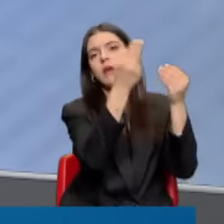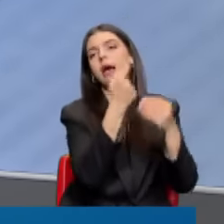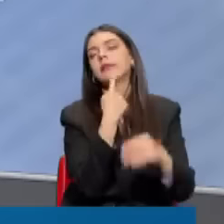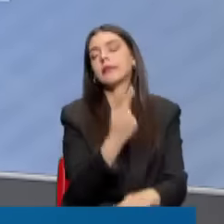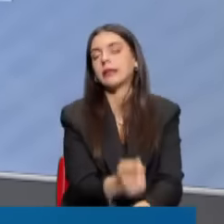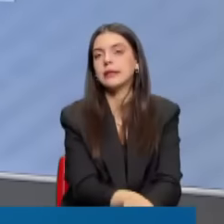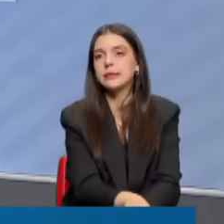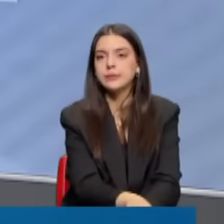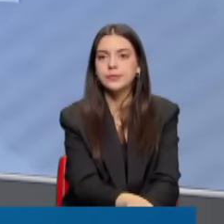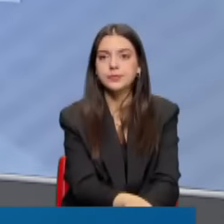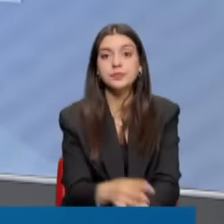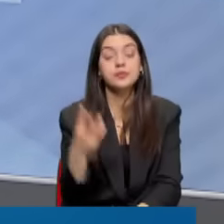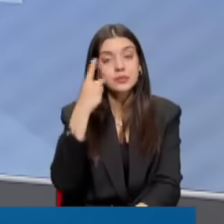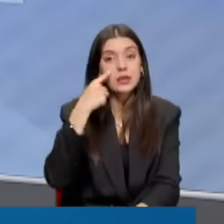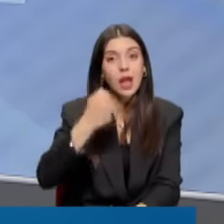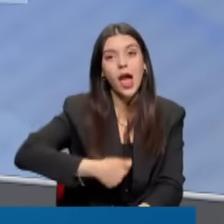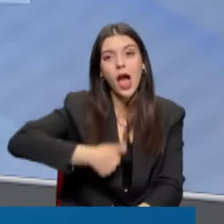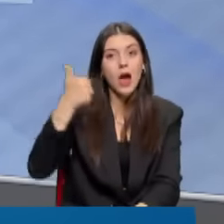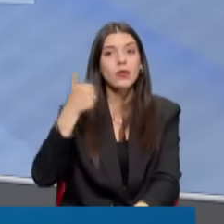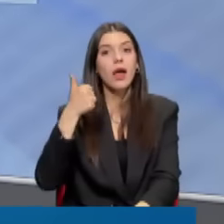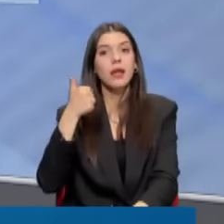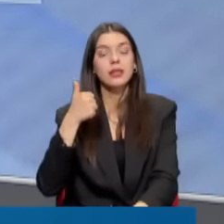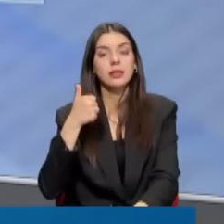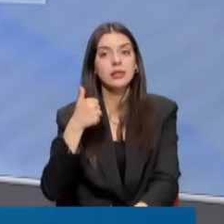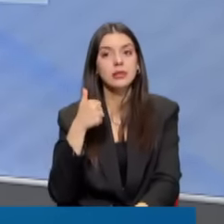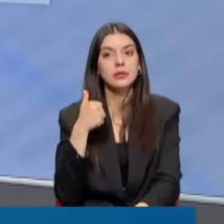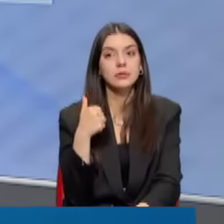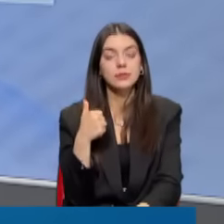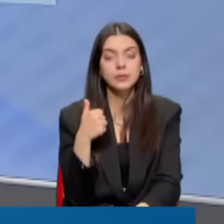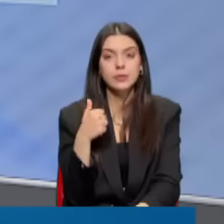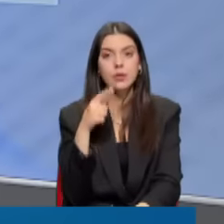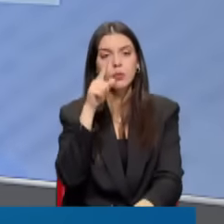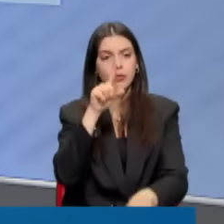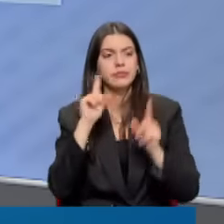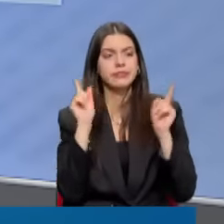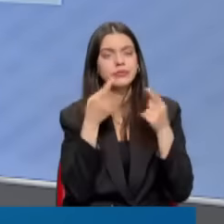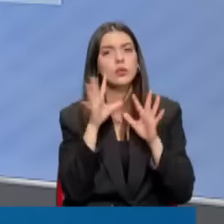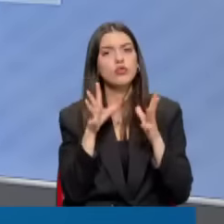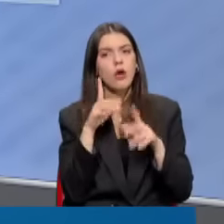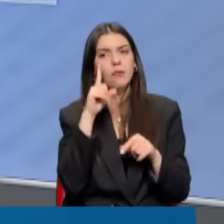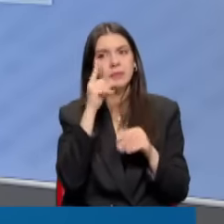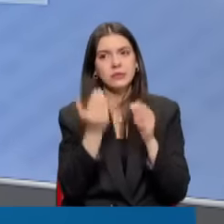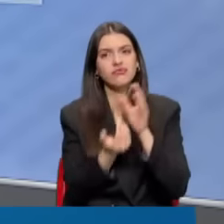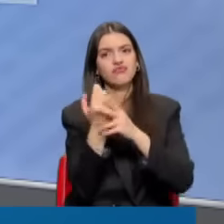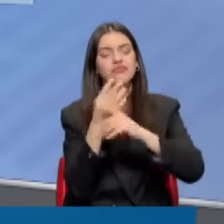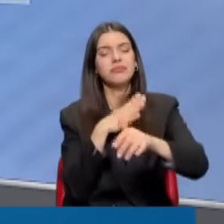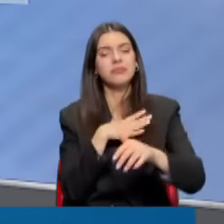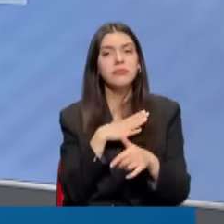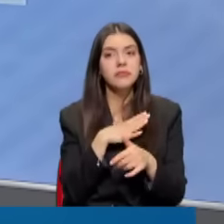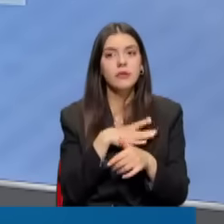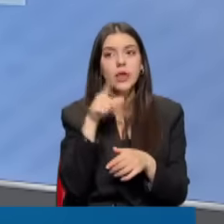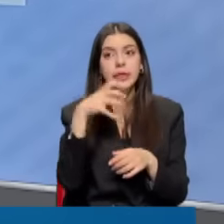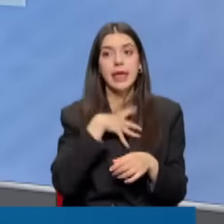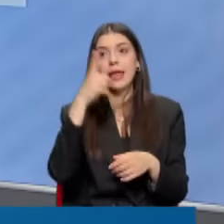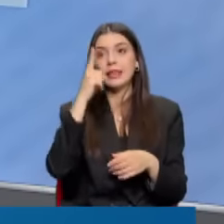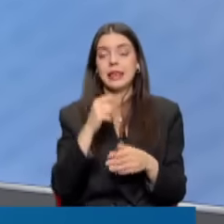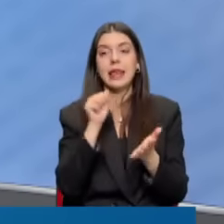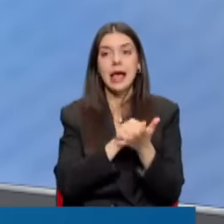İmamoğlu Cumhurbaşkanı Erdoğan'ın enteresan bir çıkışı var bu enteresan çıkış pencere gazetesinin ilk sayfasında kendine yer